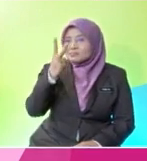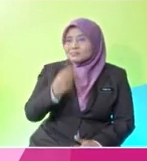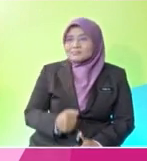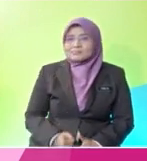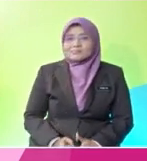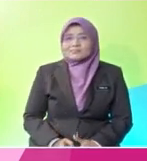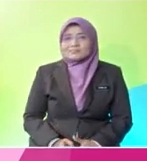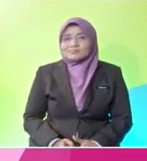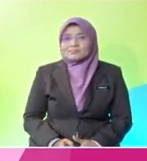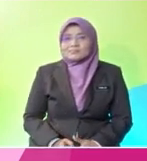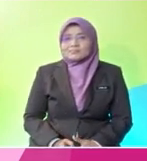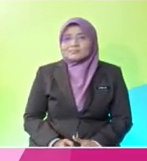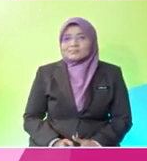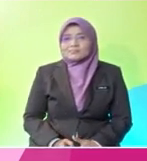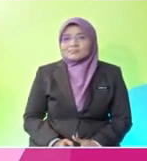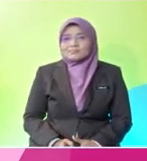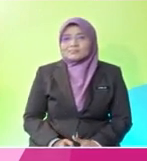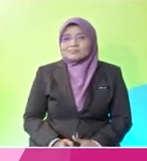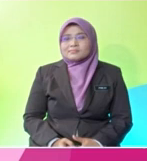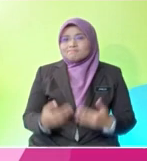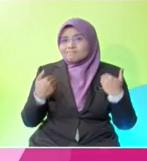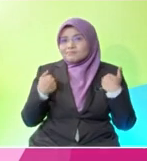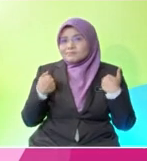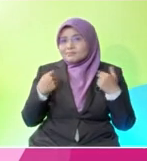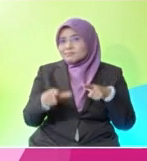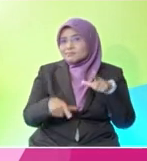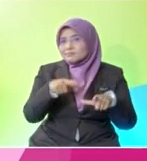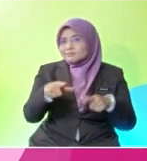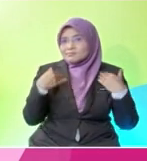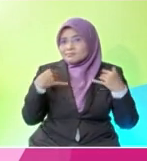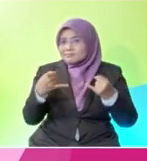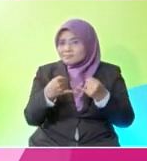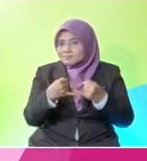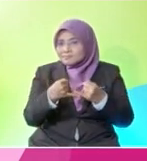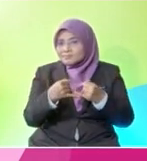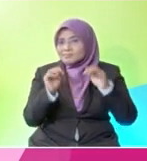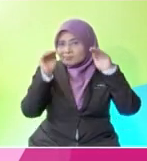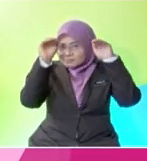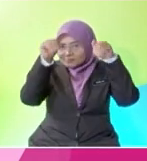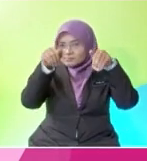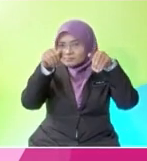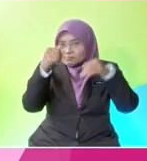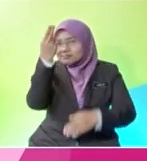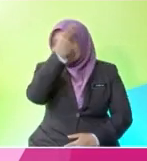belakang ada serbu boleh pusing 90 derajat kemudian ada ampayan nampak cantik dan tulang